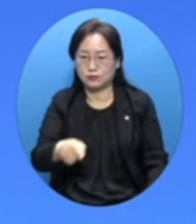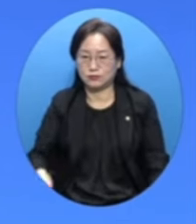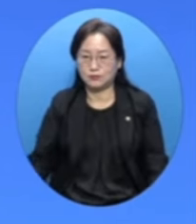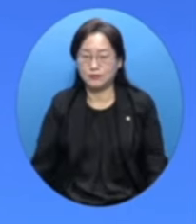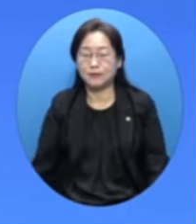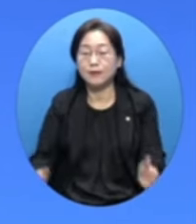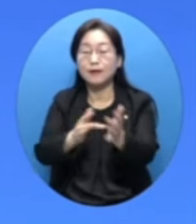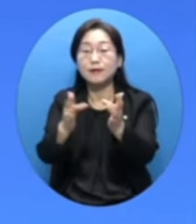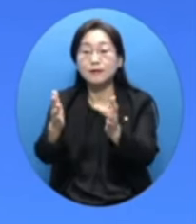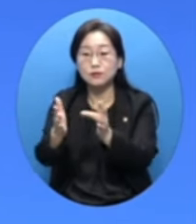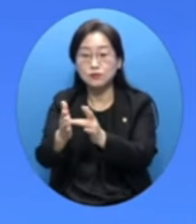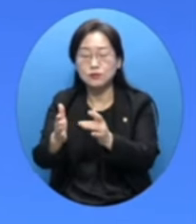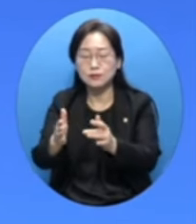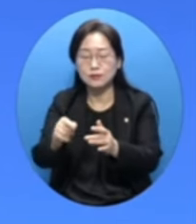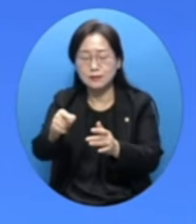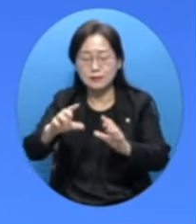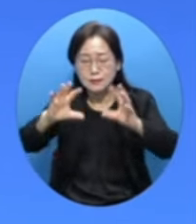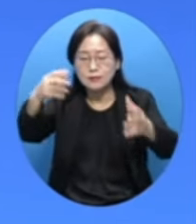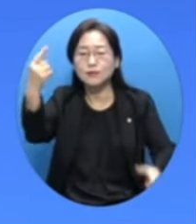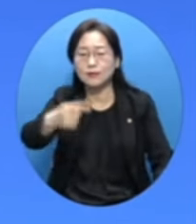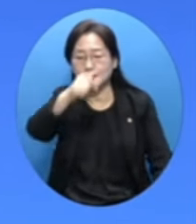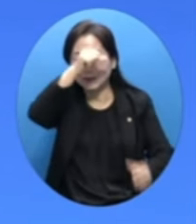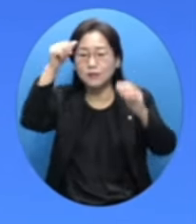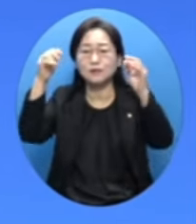예수님 이땅에 오셔서 한 평생